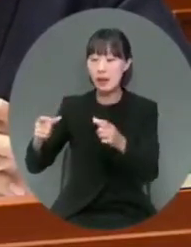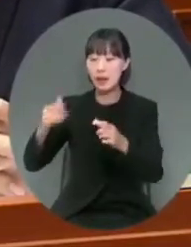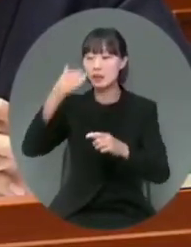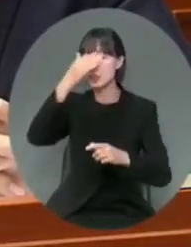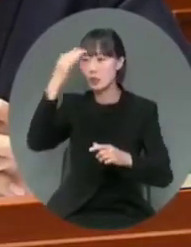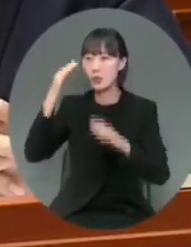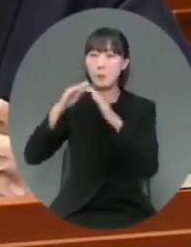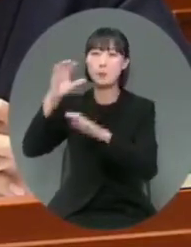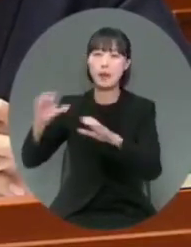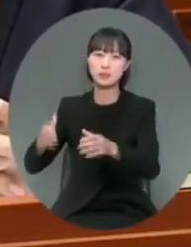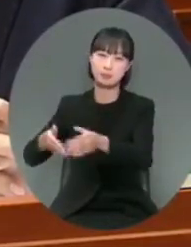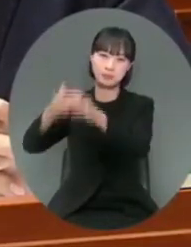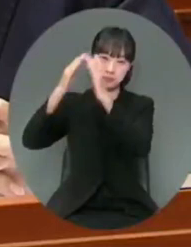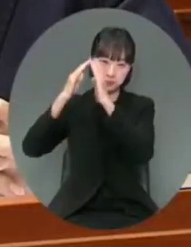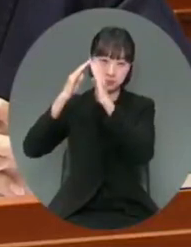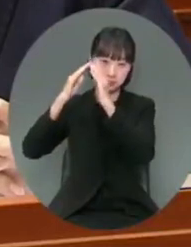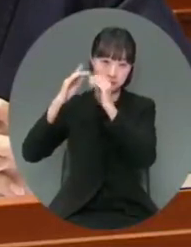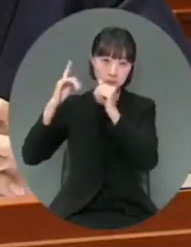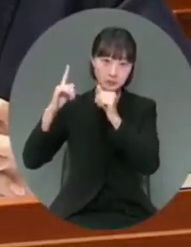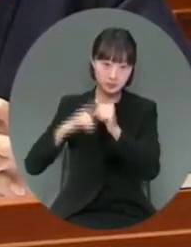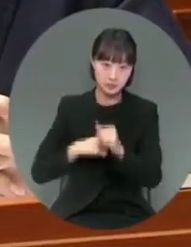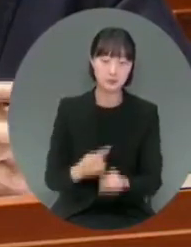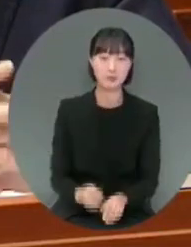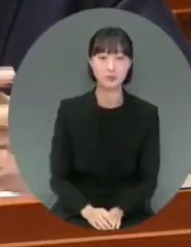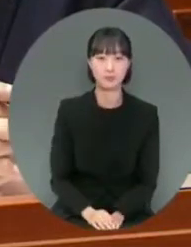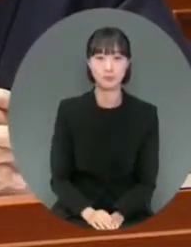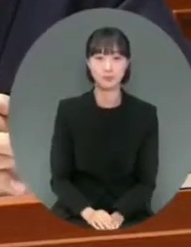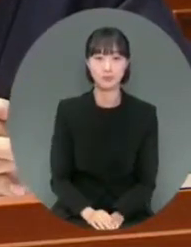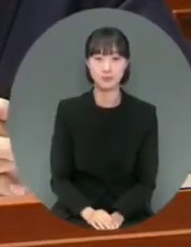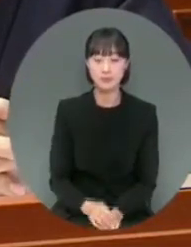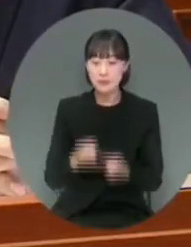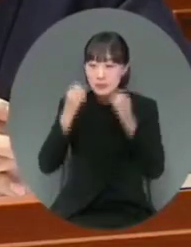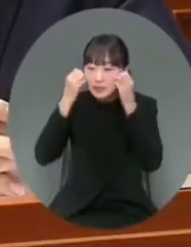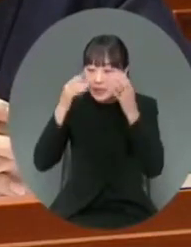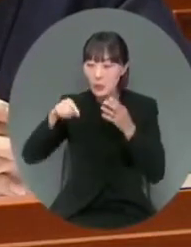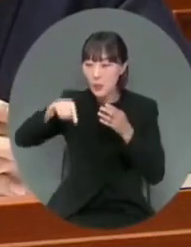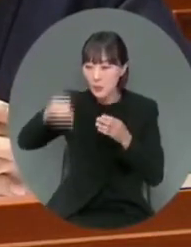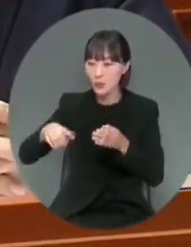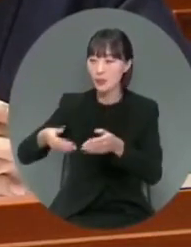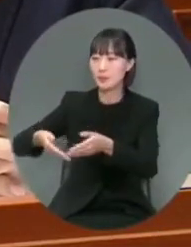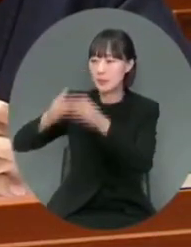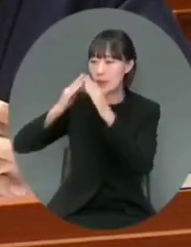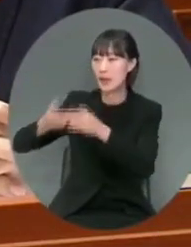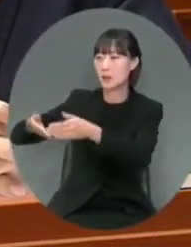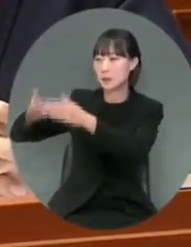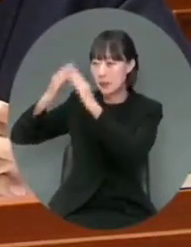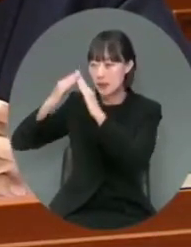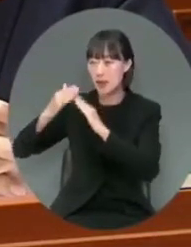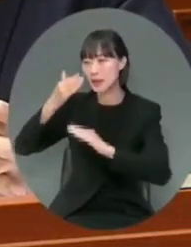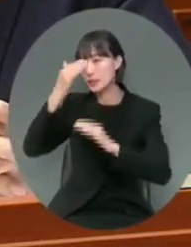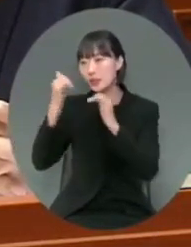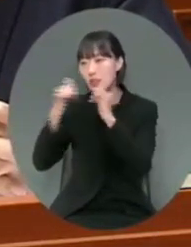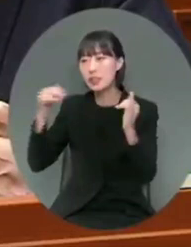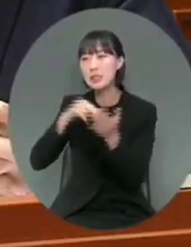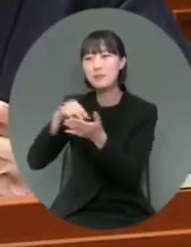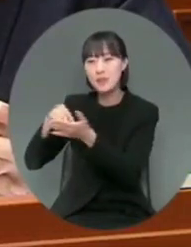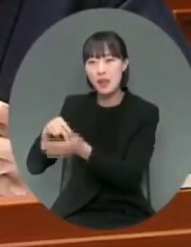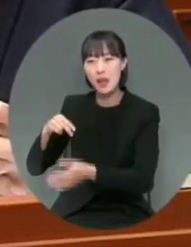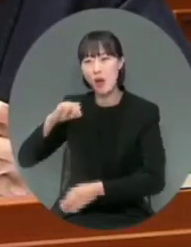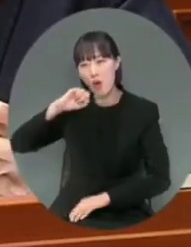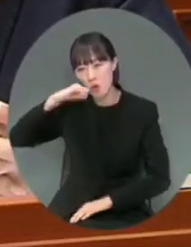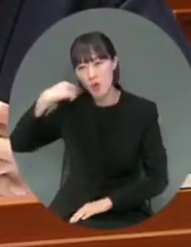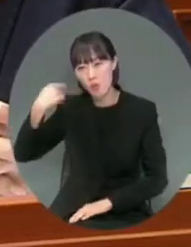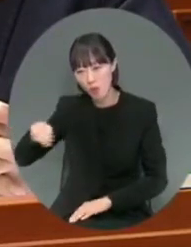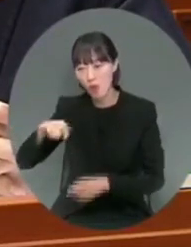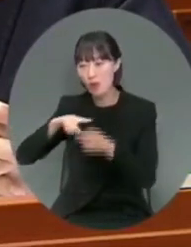마을들을 구축해서 어떤 파이오니어처럼 이렇게 개척해 나가는 청년들의 애로사항을 청취하고요. 그런